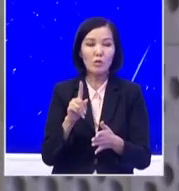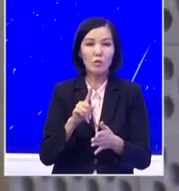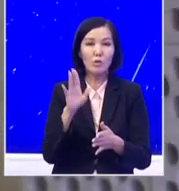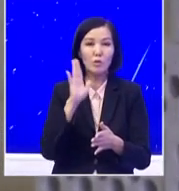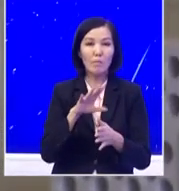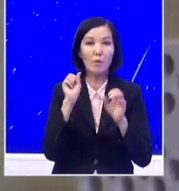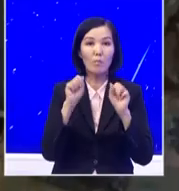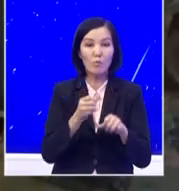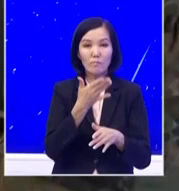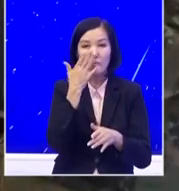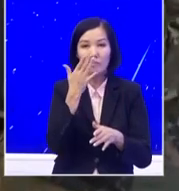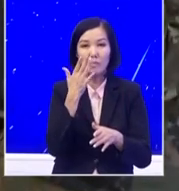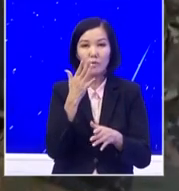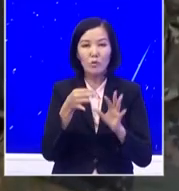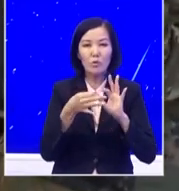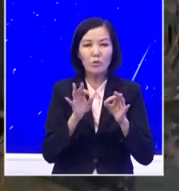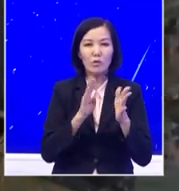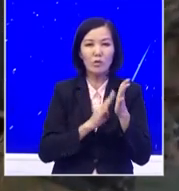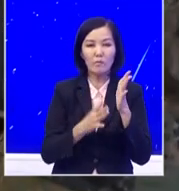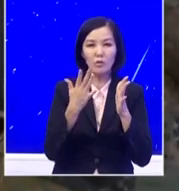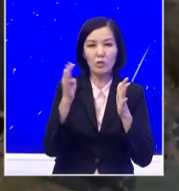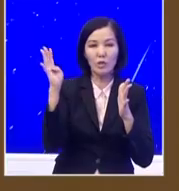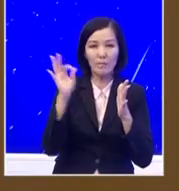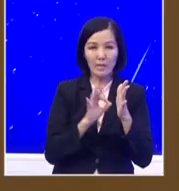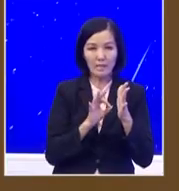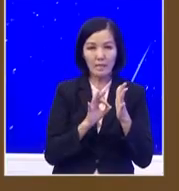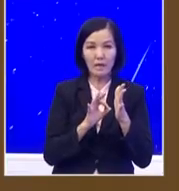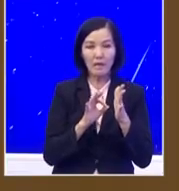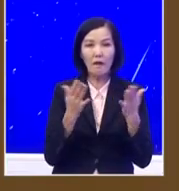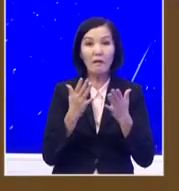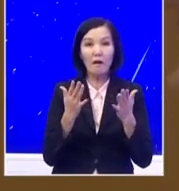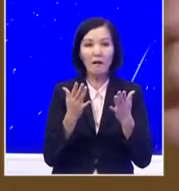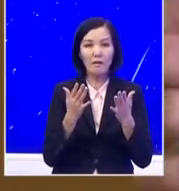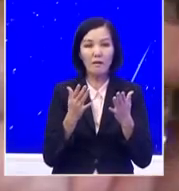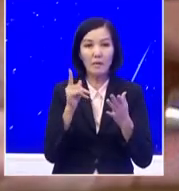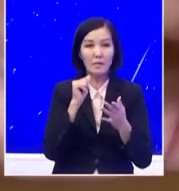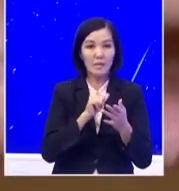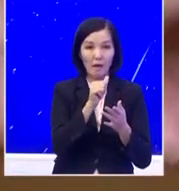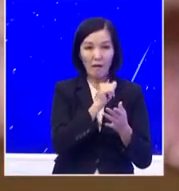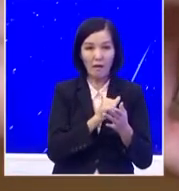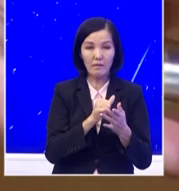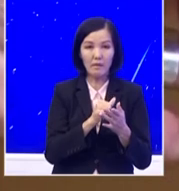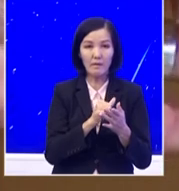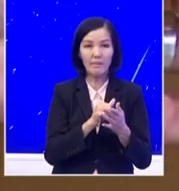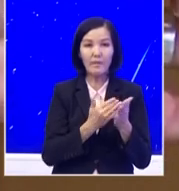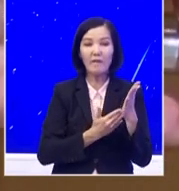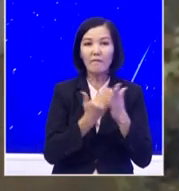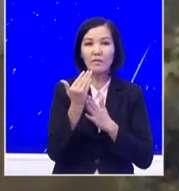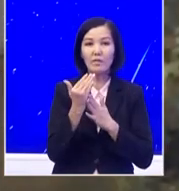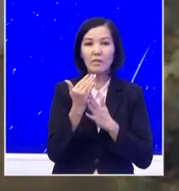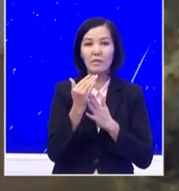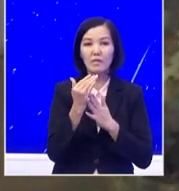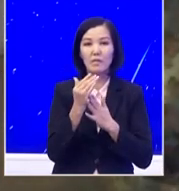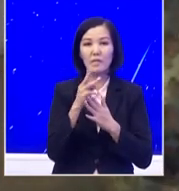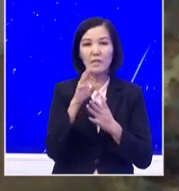могут учуять коронавирус с точностью до 94%. Как? Пока загадка. Но этот показатель даже выше, чем у некоторых